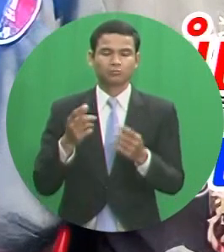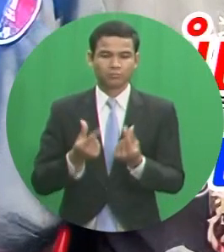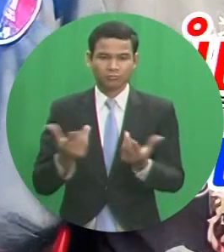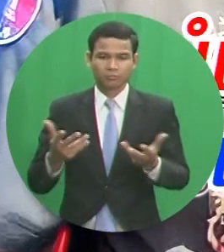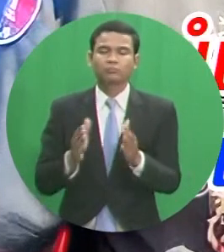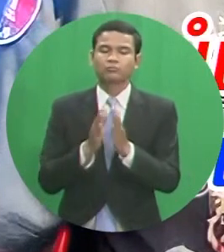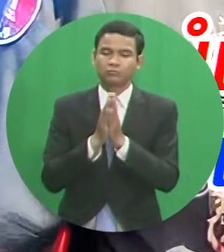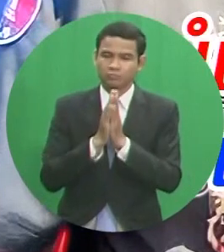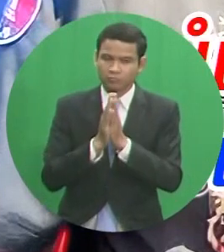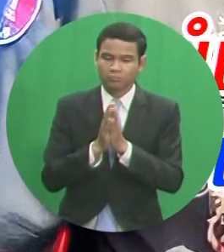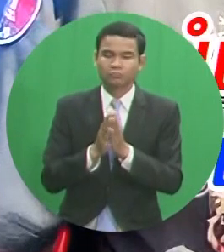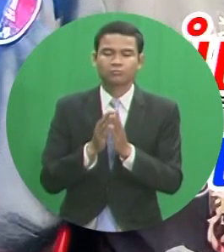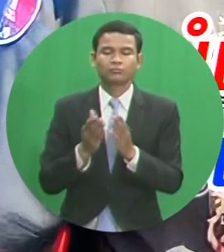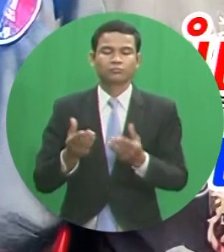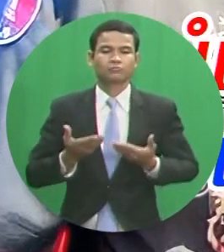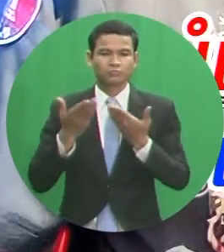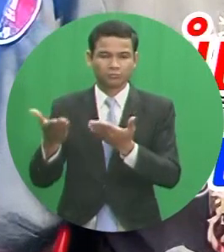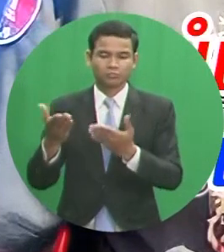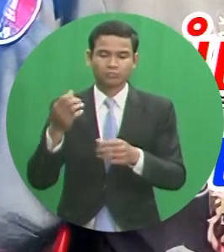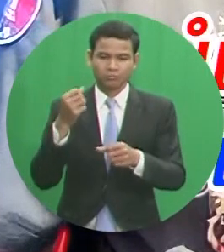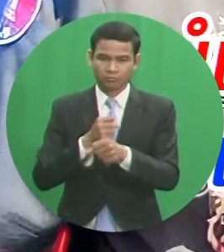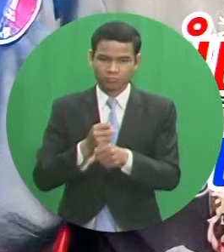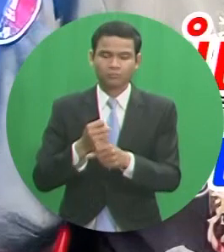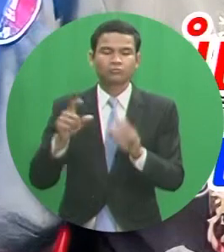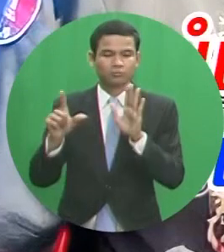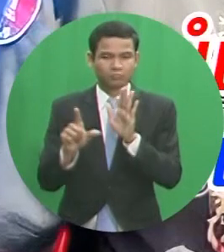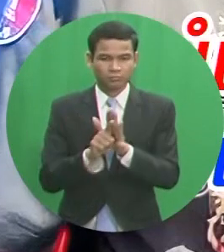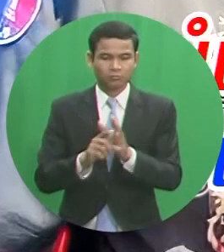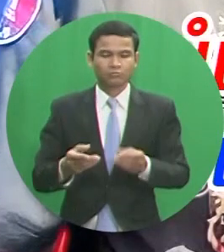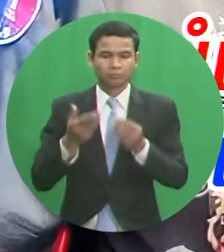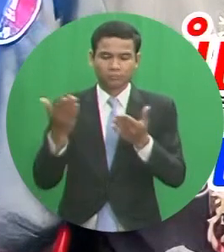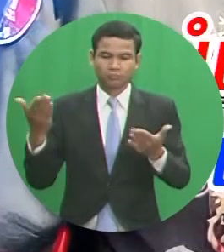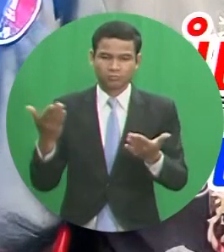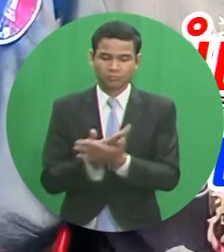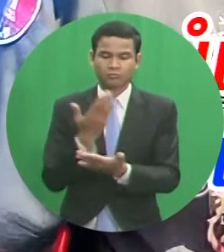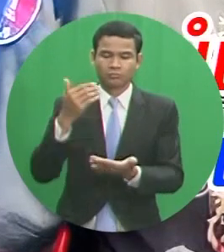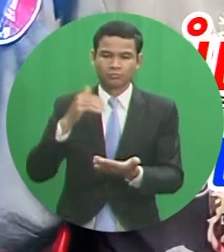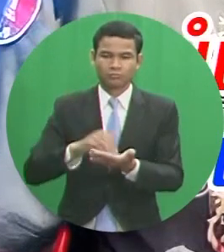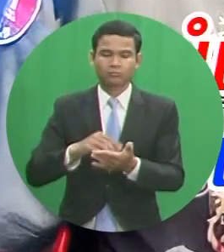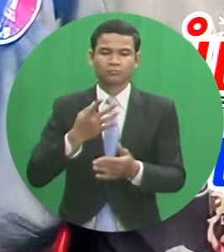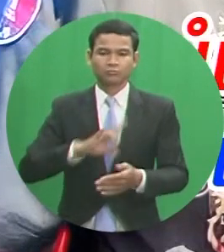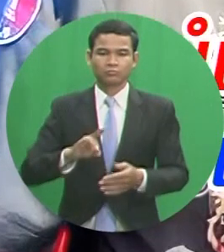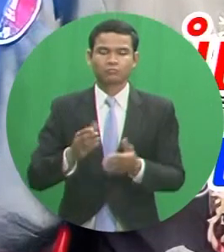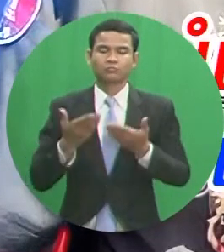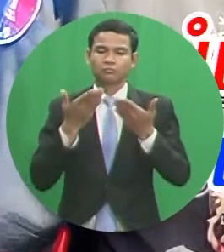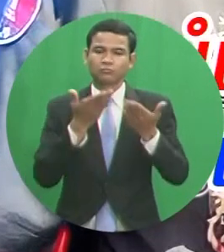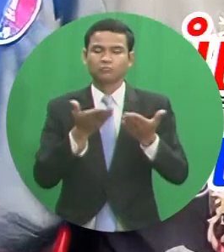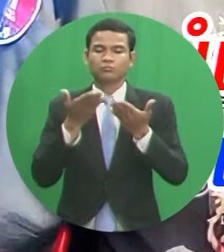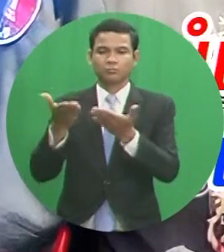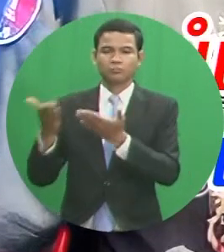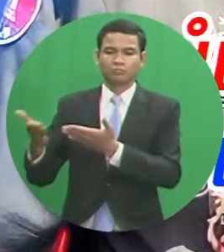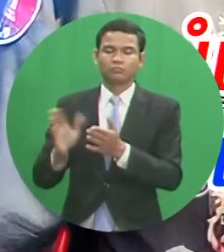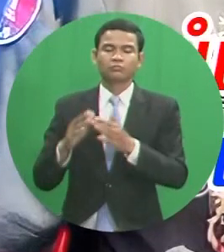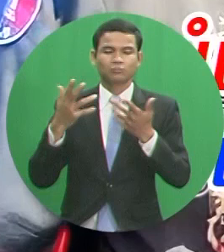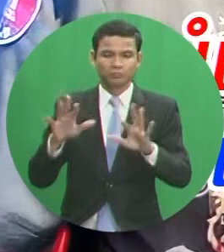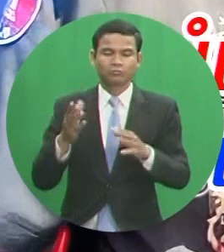สนาประกุลพิรักไก่นี่เจริญตาจไม่รังเทียบปรกชมบ้านประกุลพิรักไก่นี่รวยส